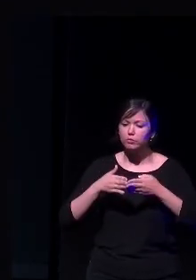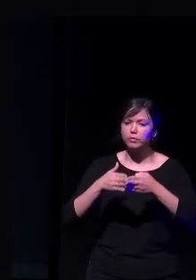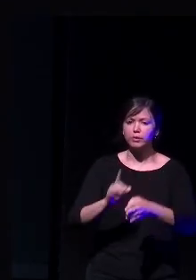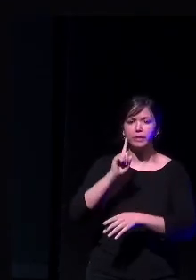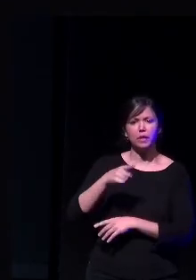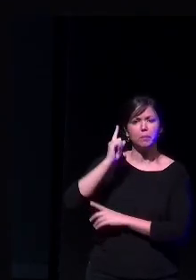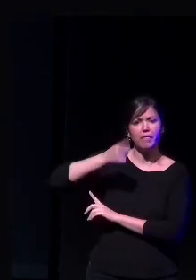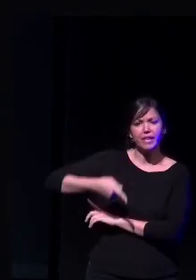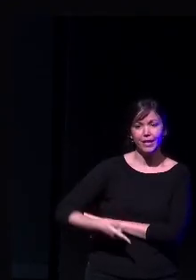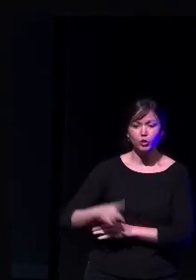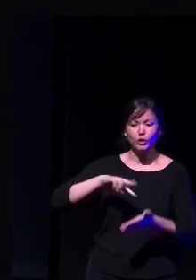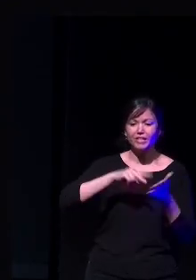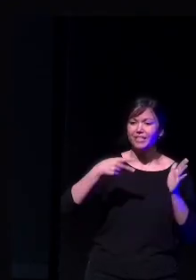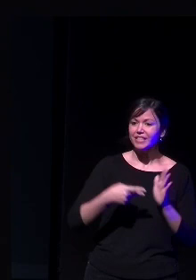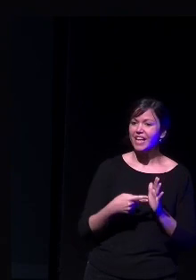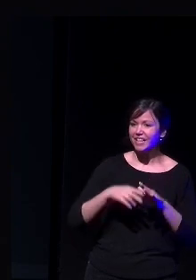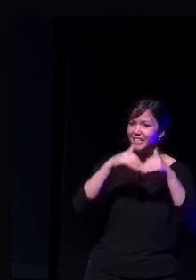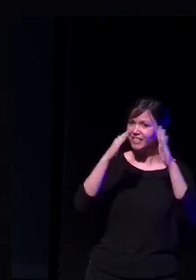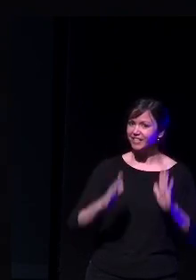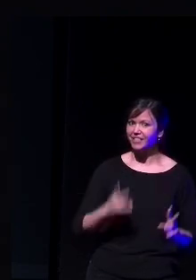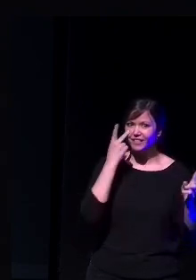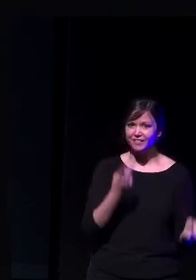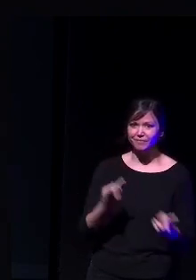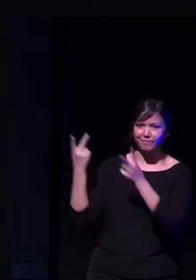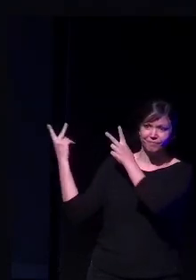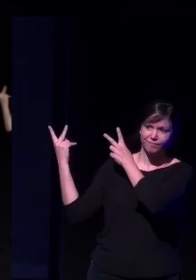directores tècniques dels seus centres. Veurem unes imatges.